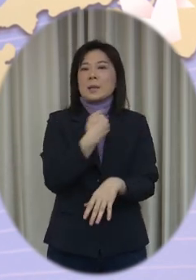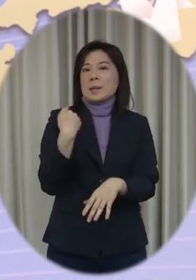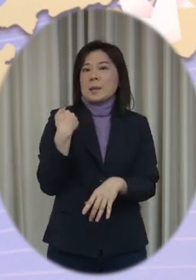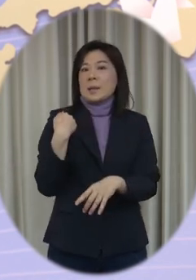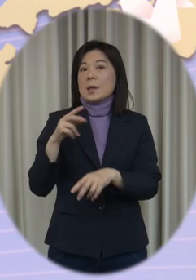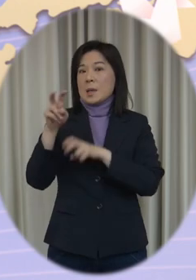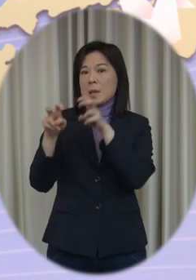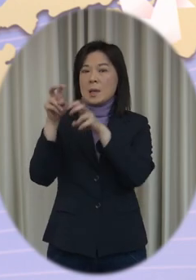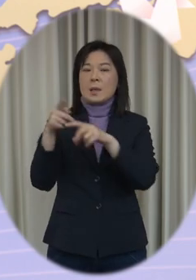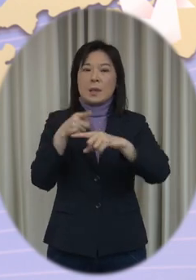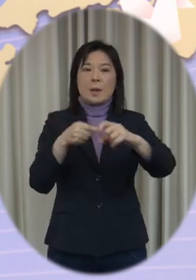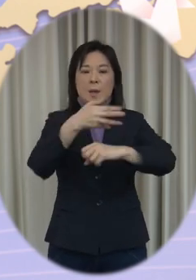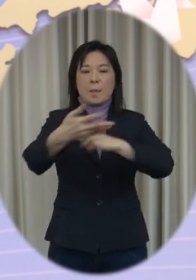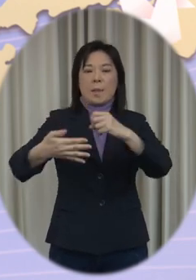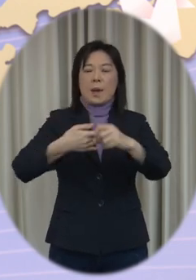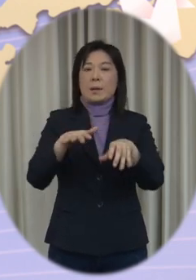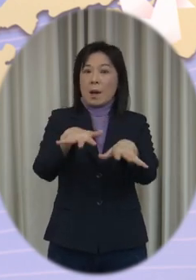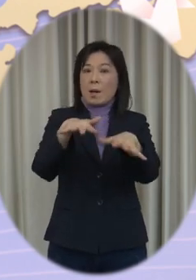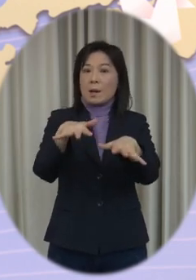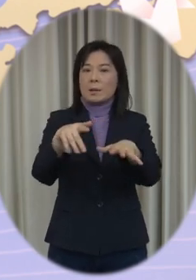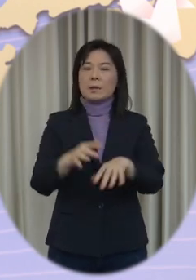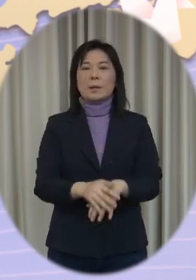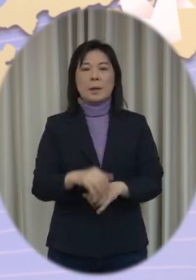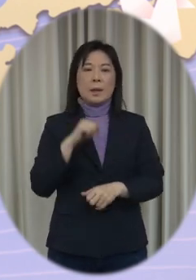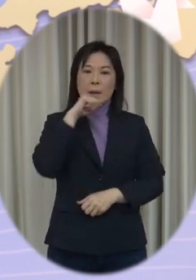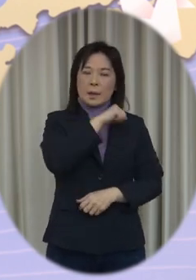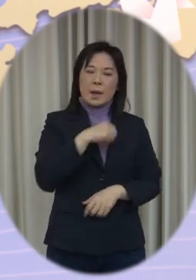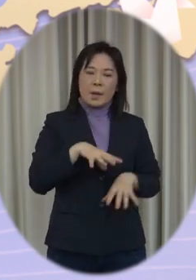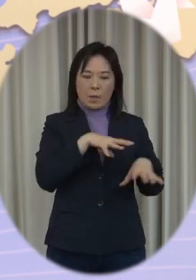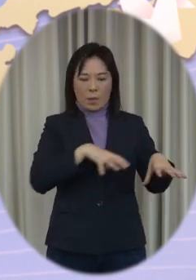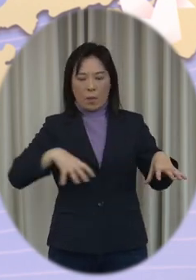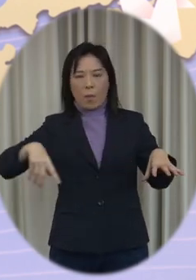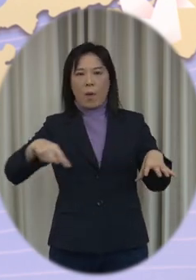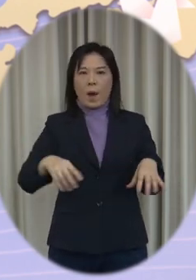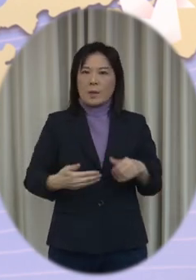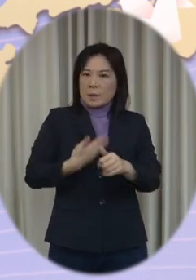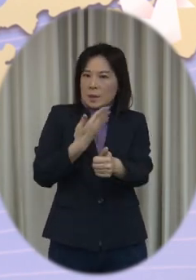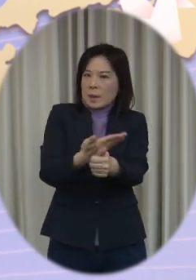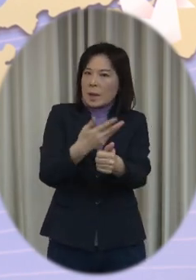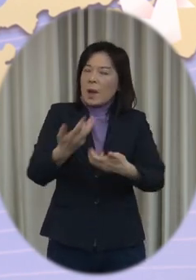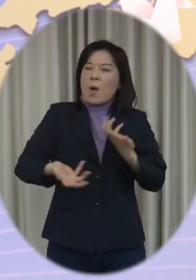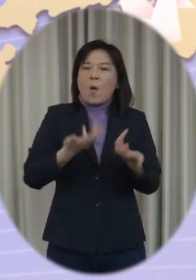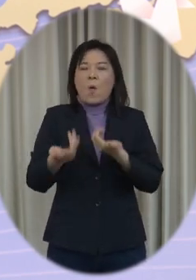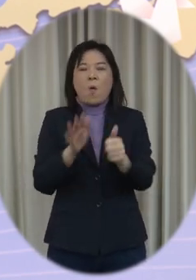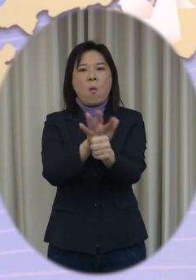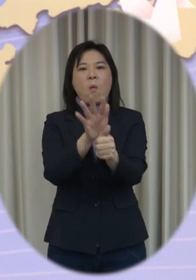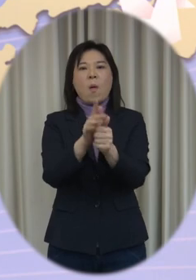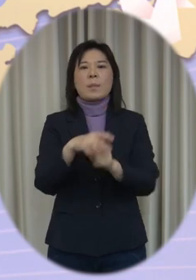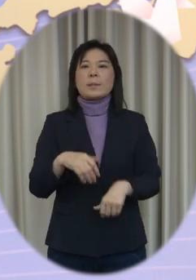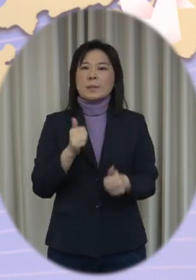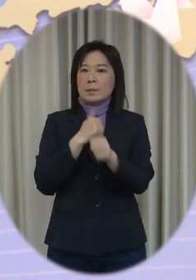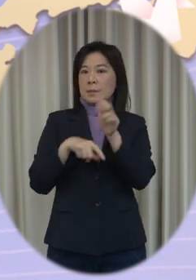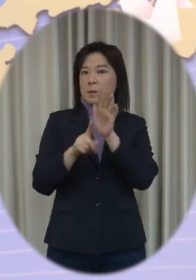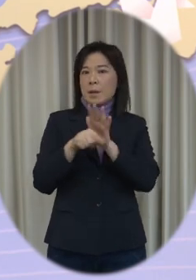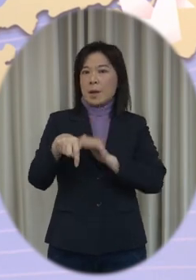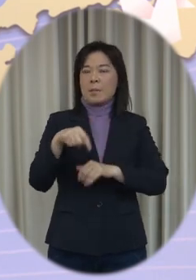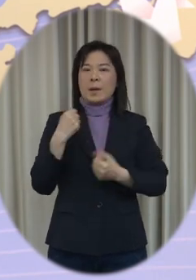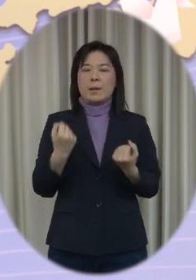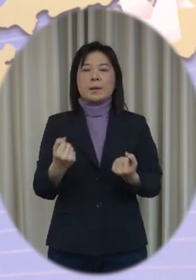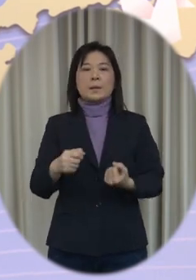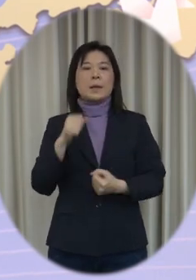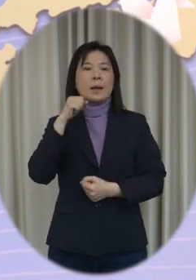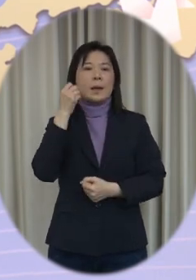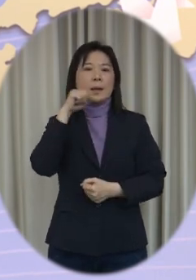地震，台湾各界给予温馨的协助，仅代表在台湾石川县同乡